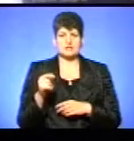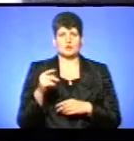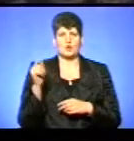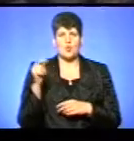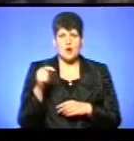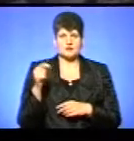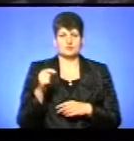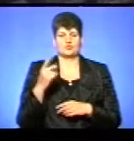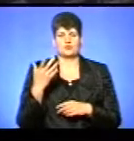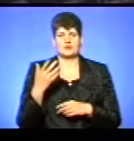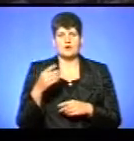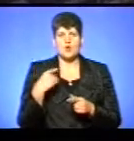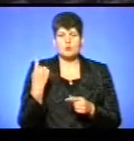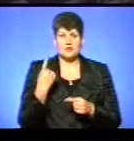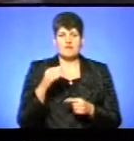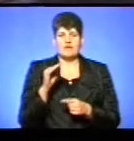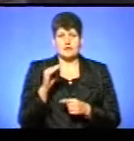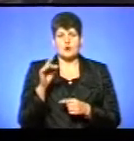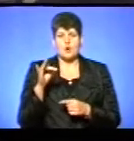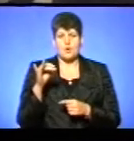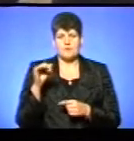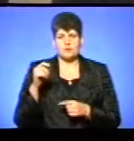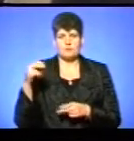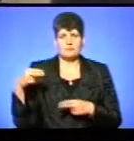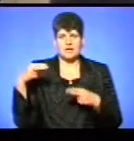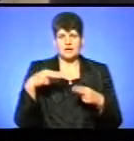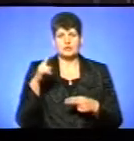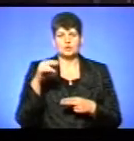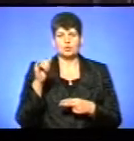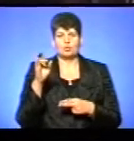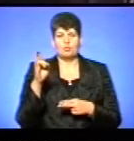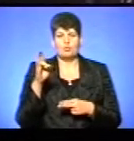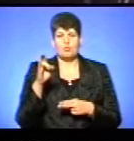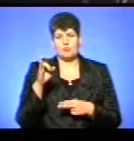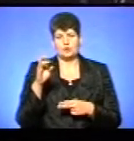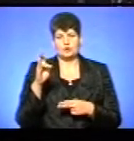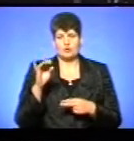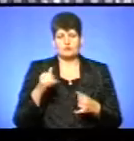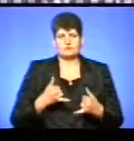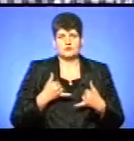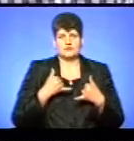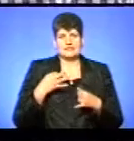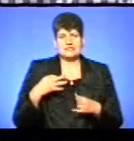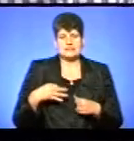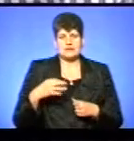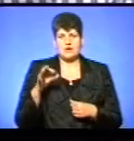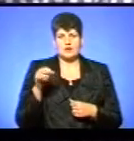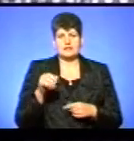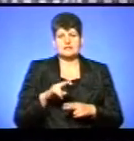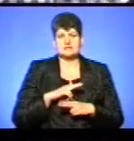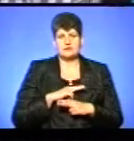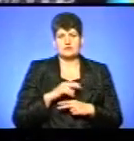областей. Феді Романович з дружиною приїхали з міста Дубно, щоб шанувати сина Олега, який загинув поблизу